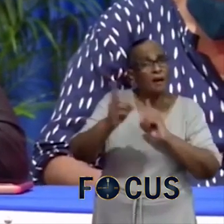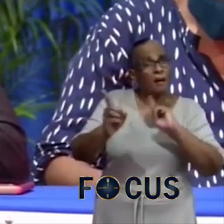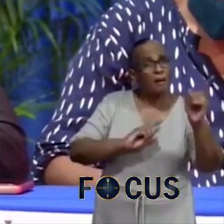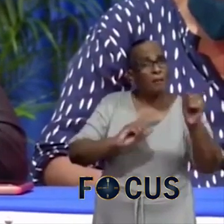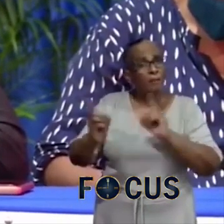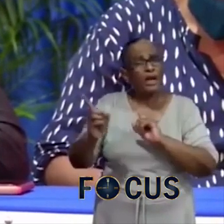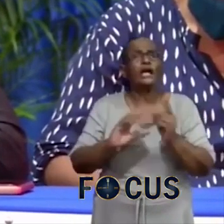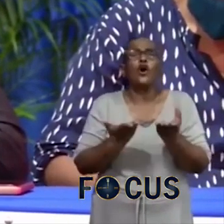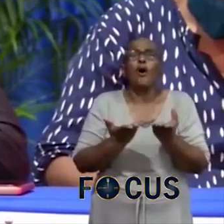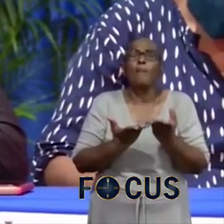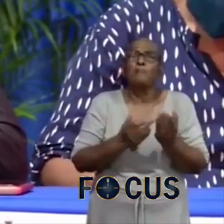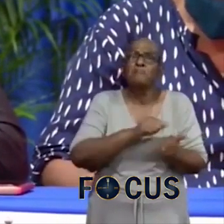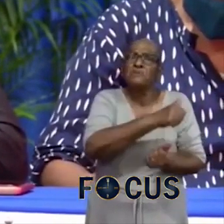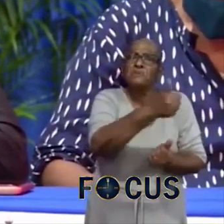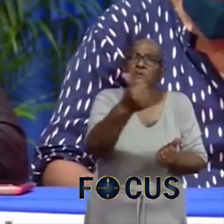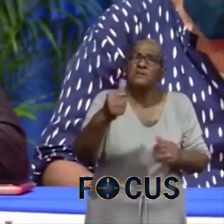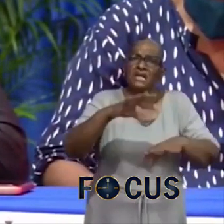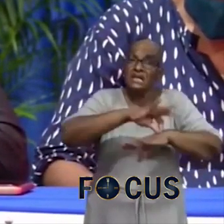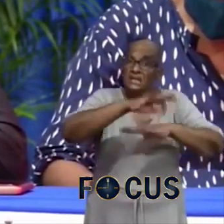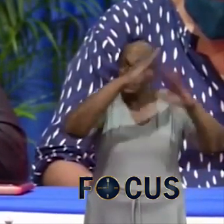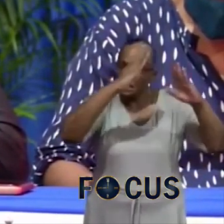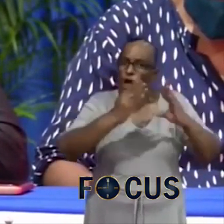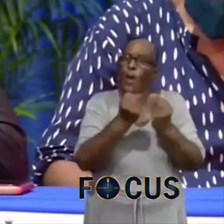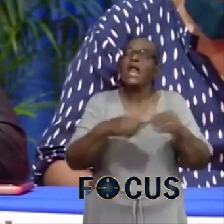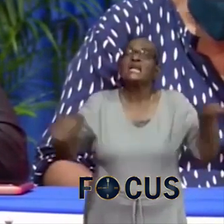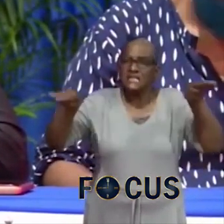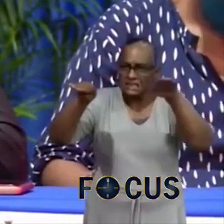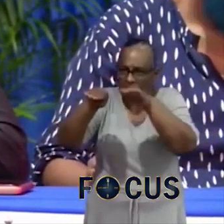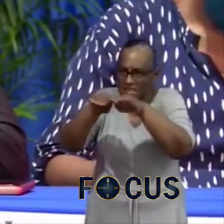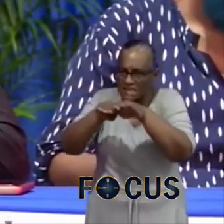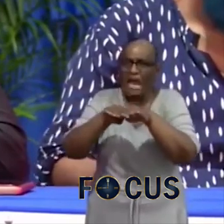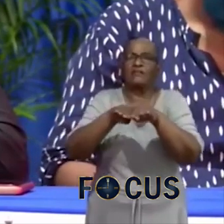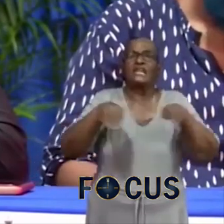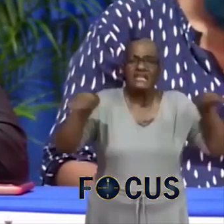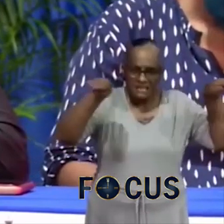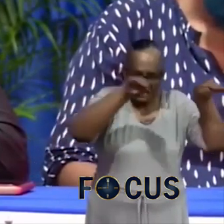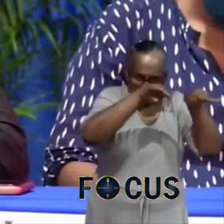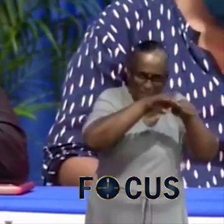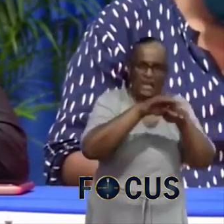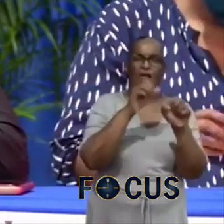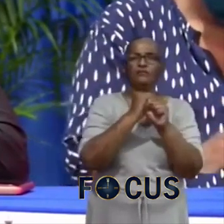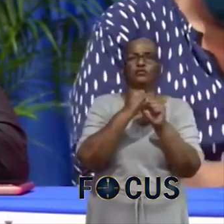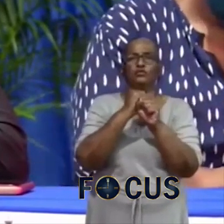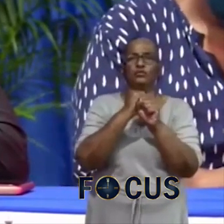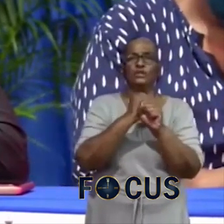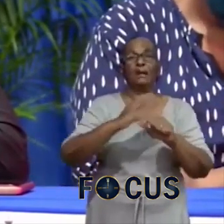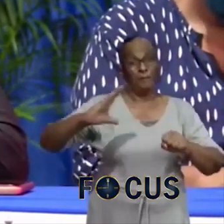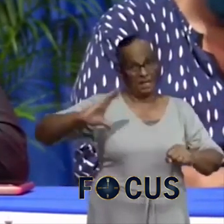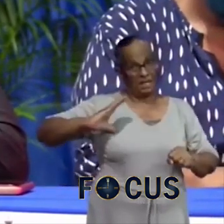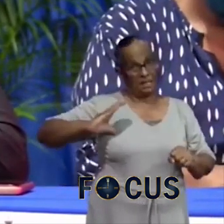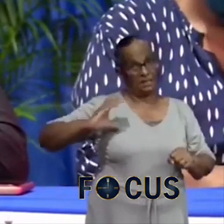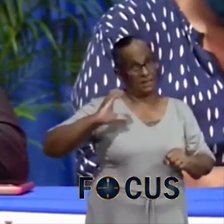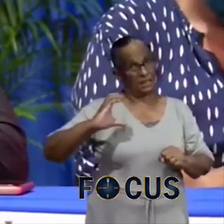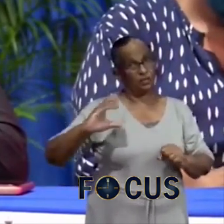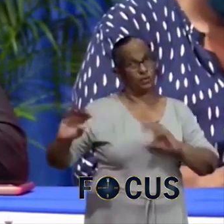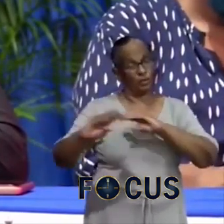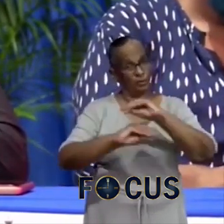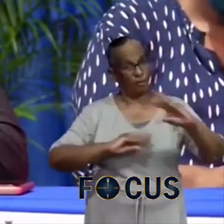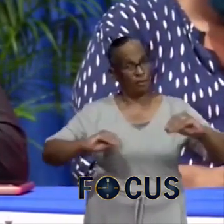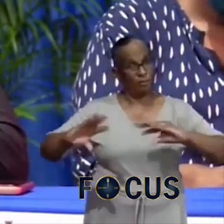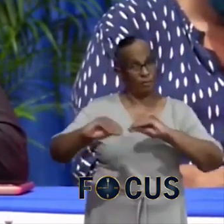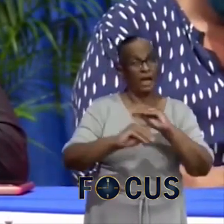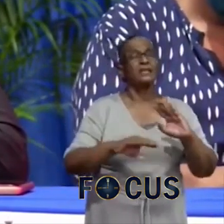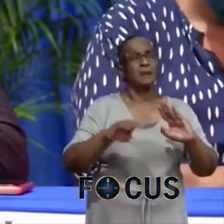om het uniform te krijgen. Ik heb recentelijk nog met de medisch directeur van de instanties allemaal gezeten om naar